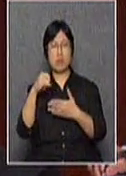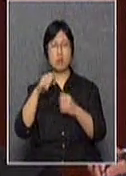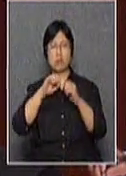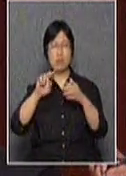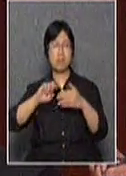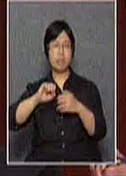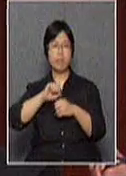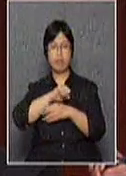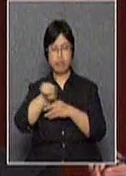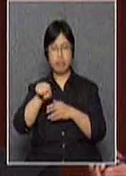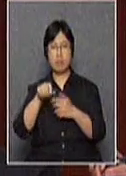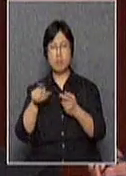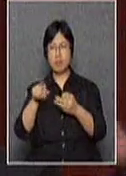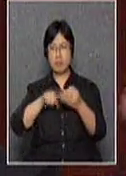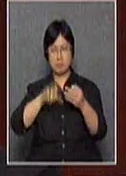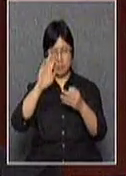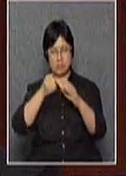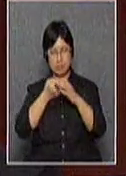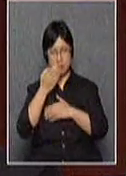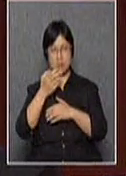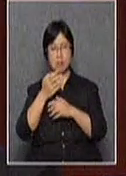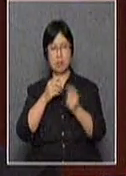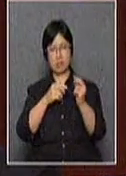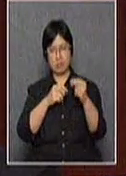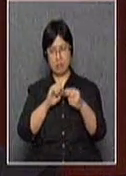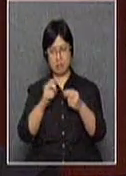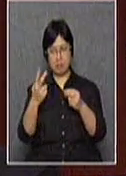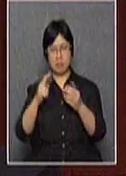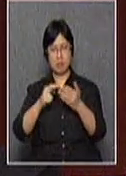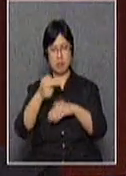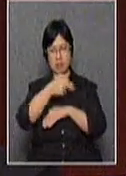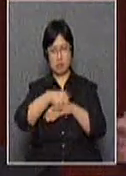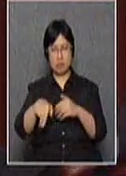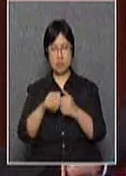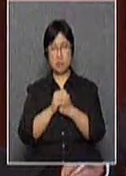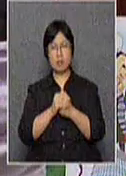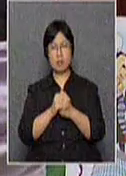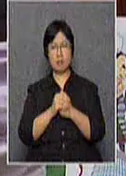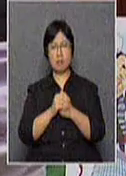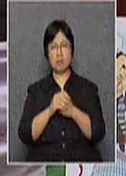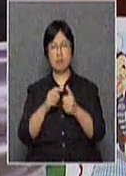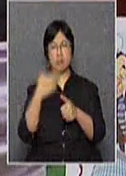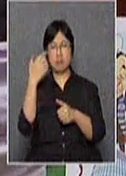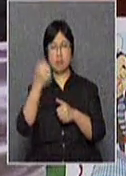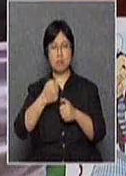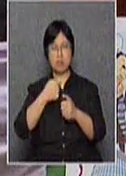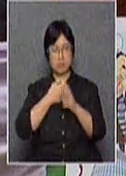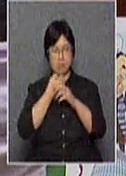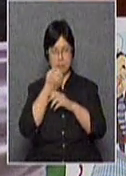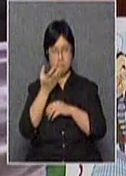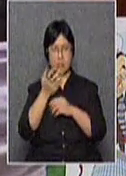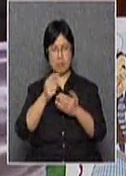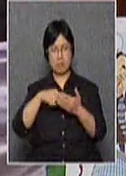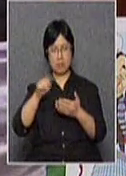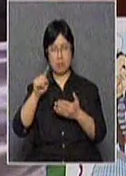否決。陳志全議員，再請你動議第702項修正案。 主席，我動議通